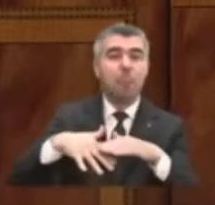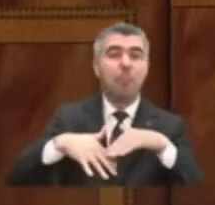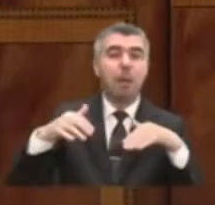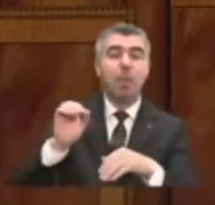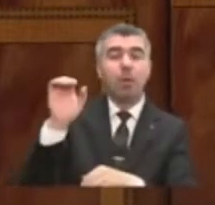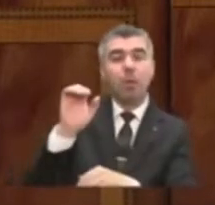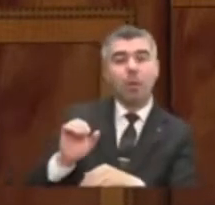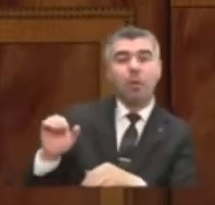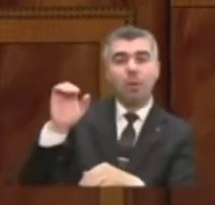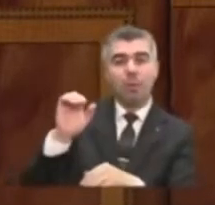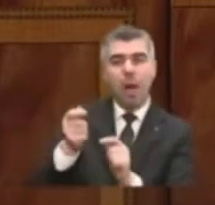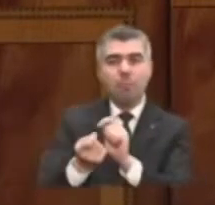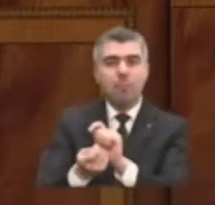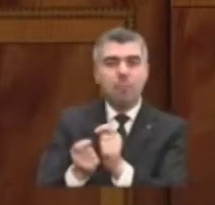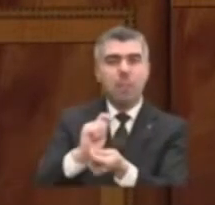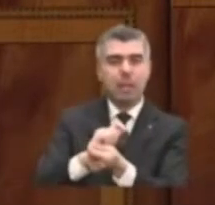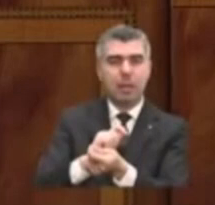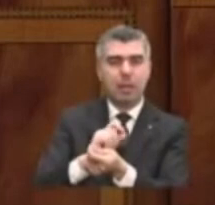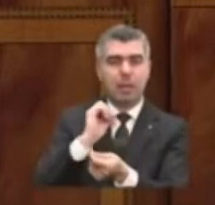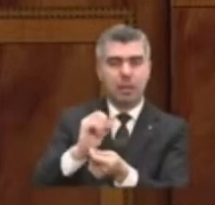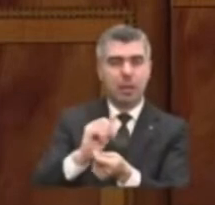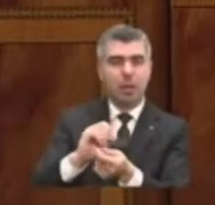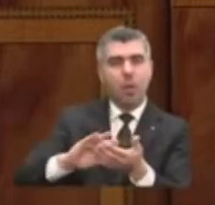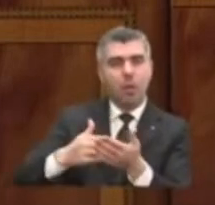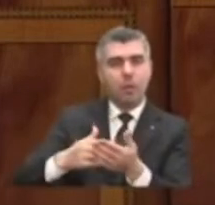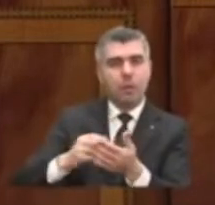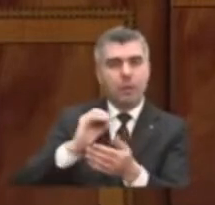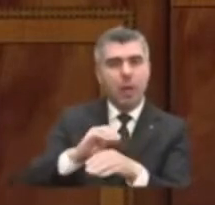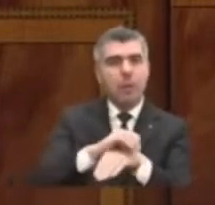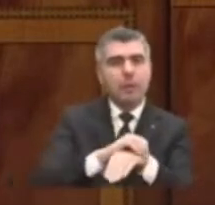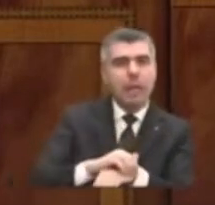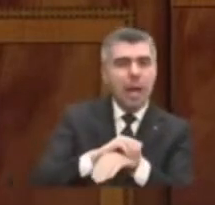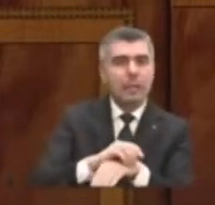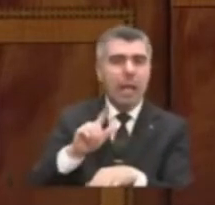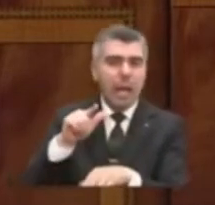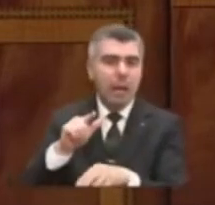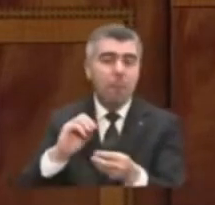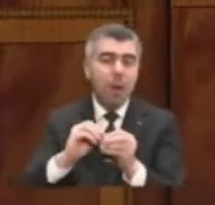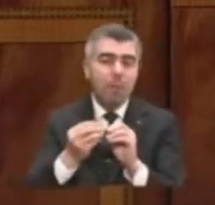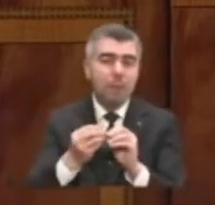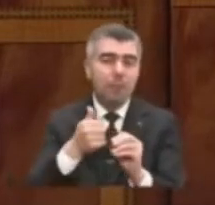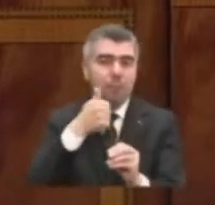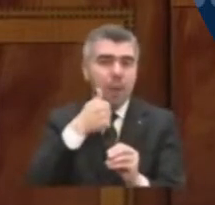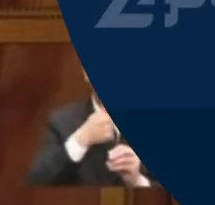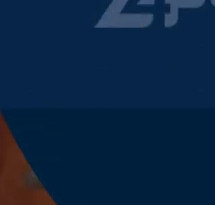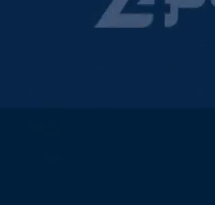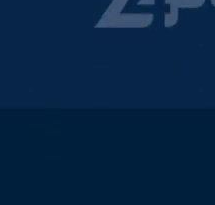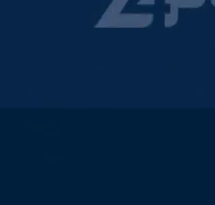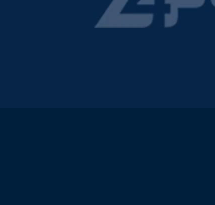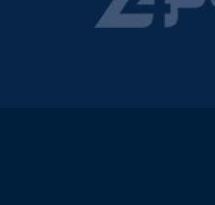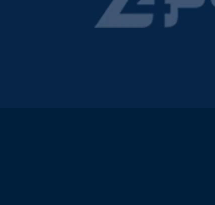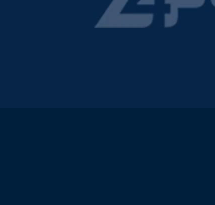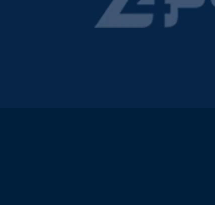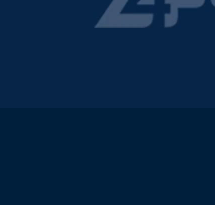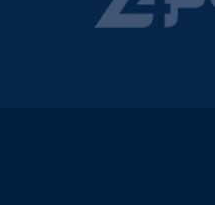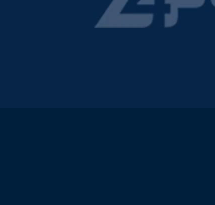الاوروبي الذي تحول الى من الصلاه تسخر وبعد دول الاتحاد في مساحها لتحقيق مصالحها الخاصه